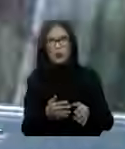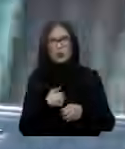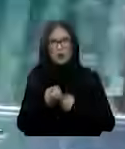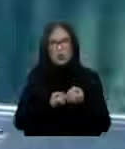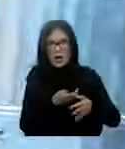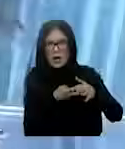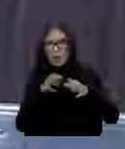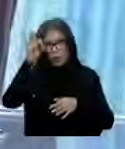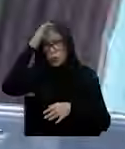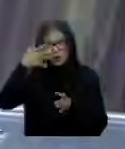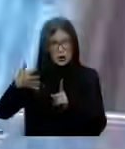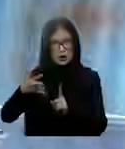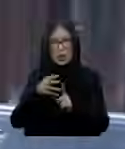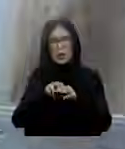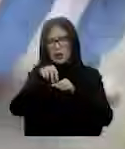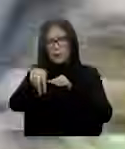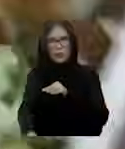kejaran polisi.